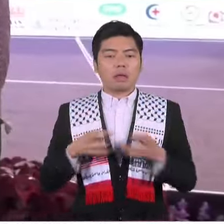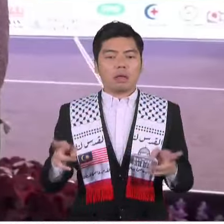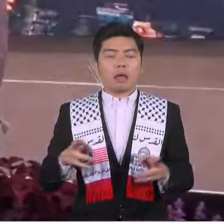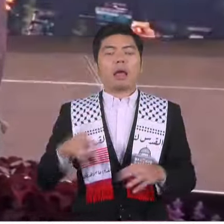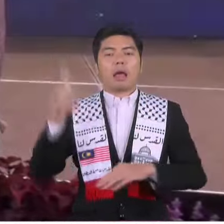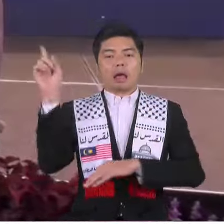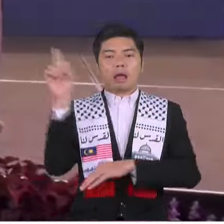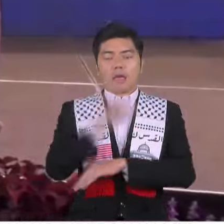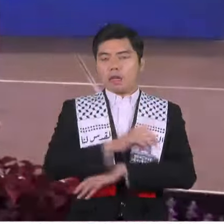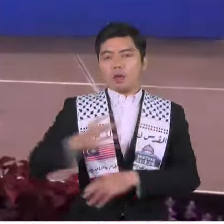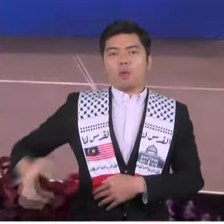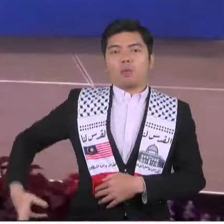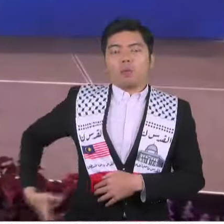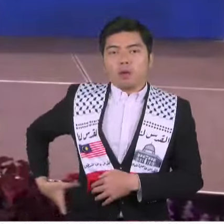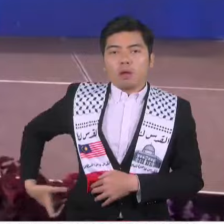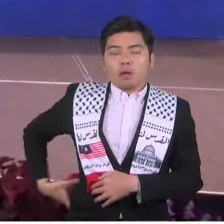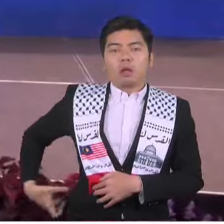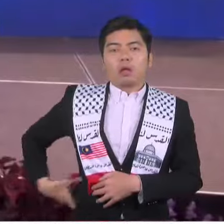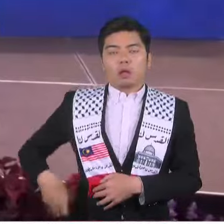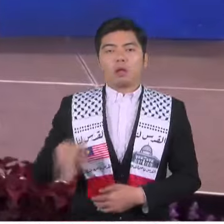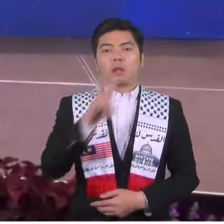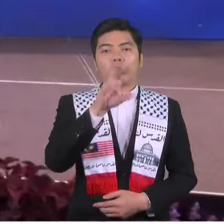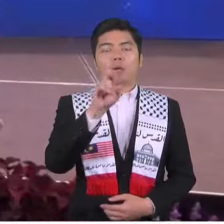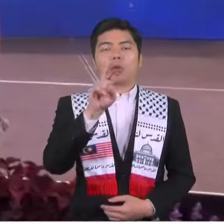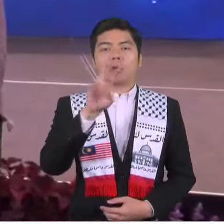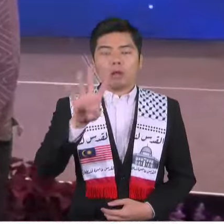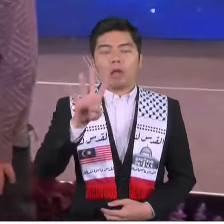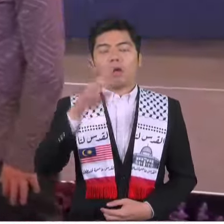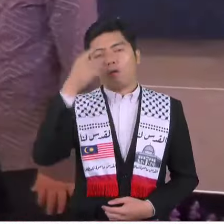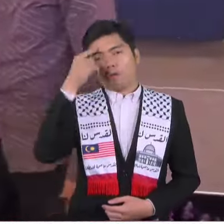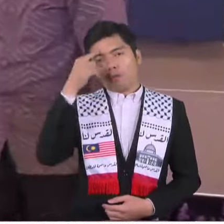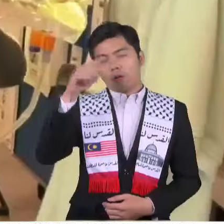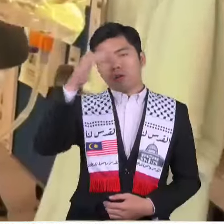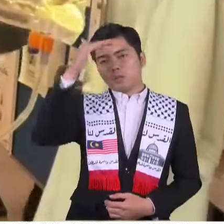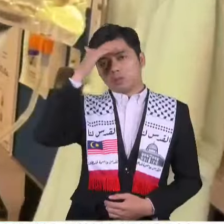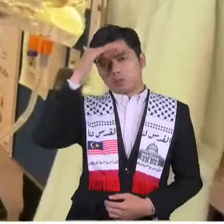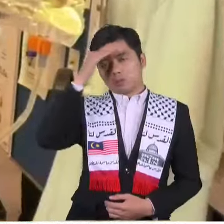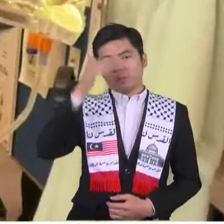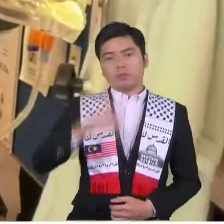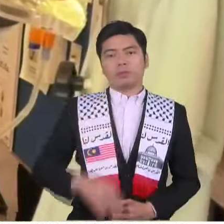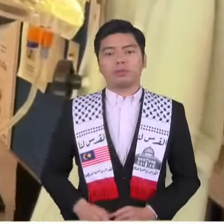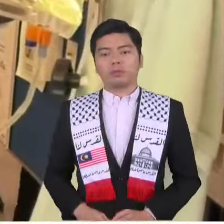Buah Pinggang Sedunia 2024 peringkat Negeri Johor di Iskandar Puteri.